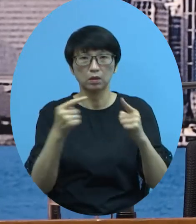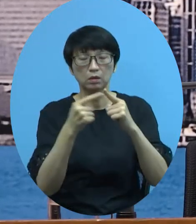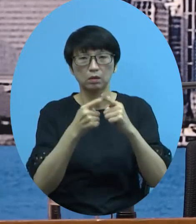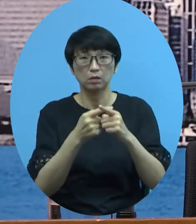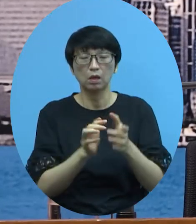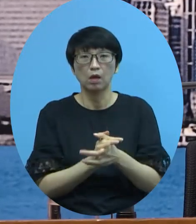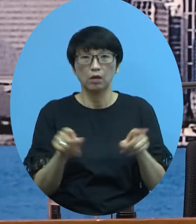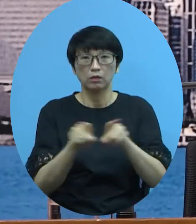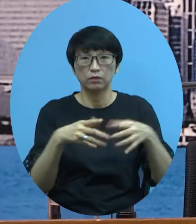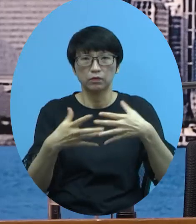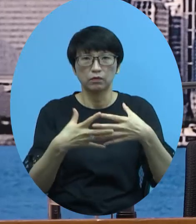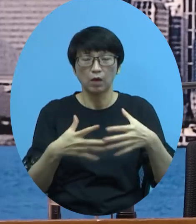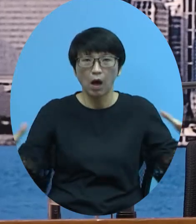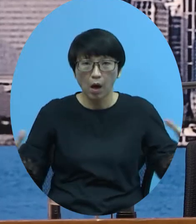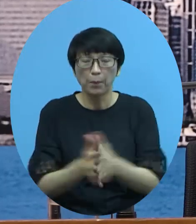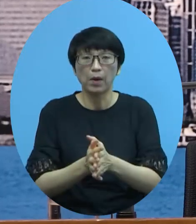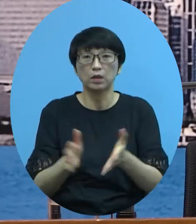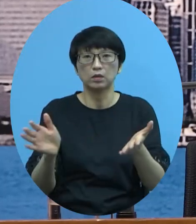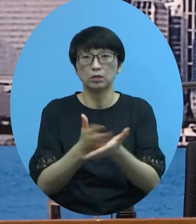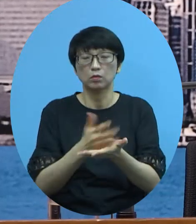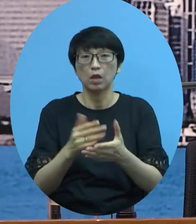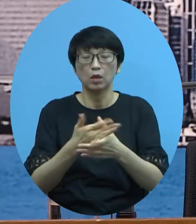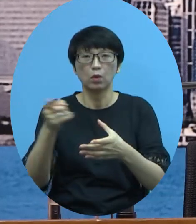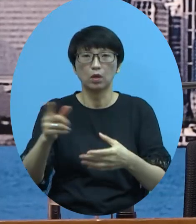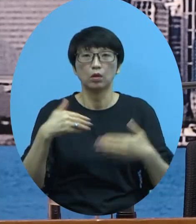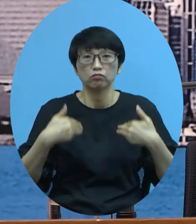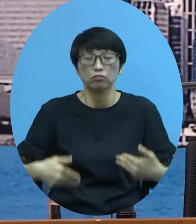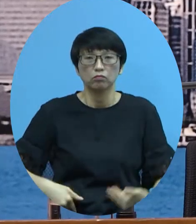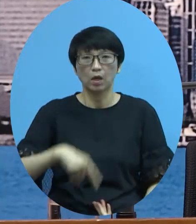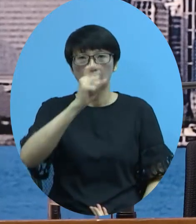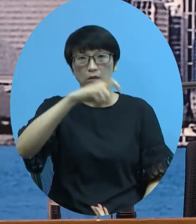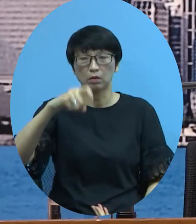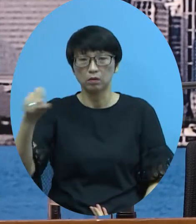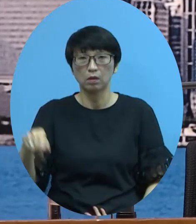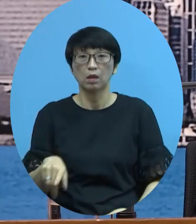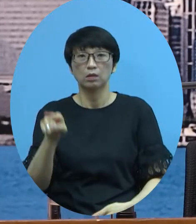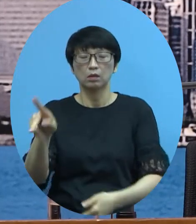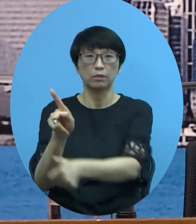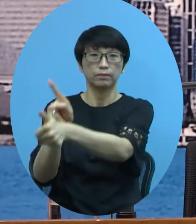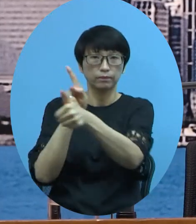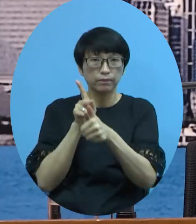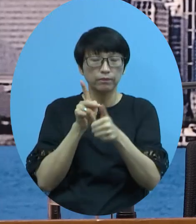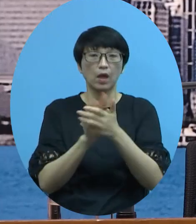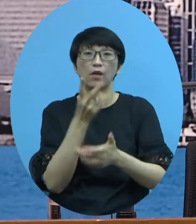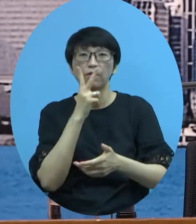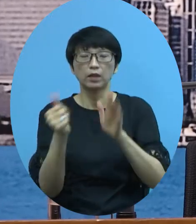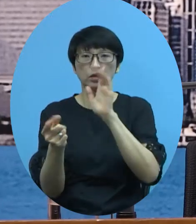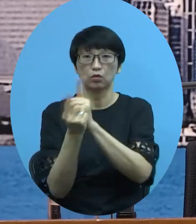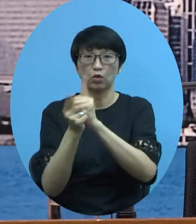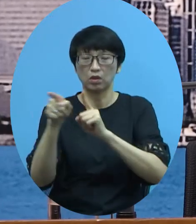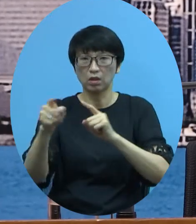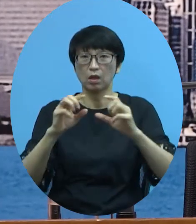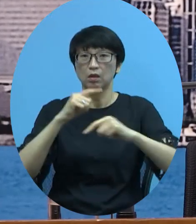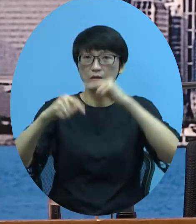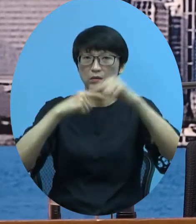施嘅，咁我哋都係聯絡緊，因為佢都係離破耳跡啦，咁我哋都要透過翻嘢同佢傾嘅，咁有少少唔係話